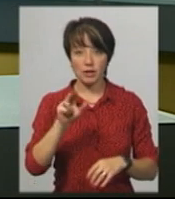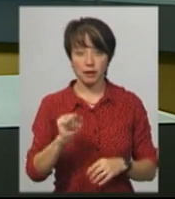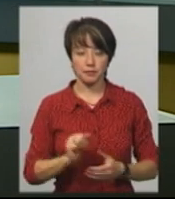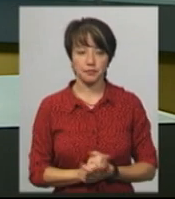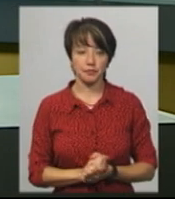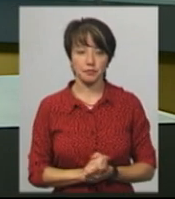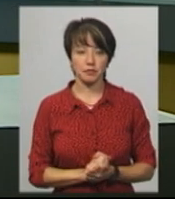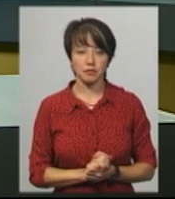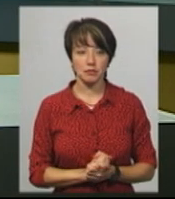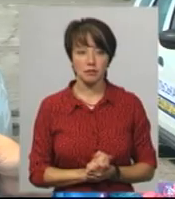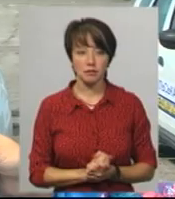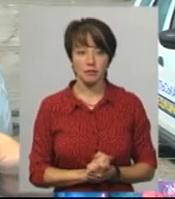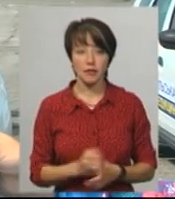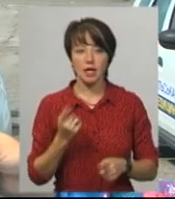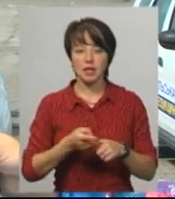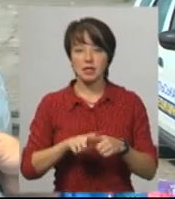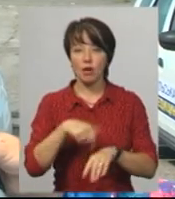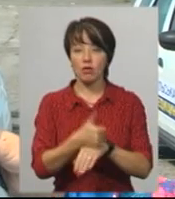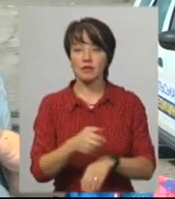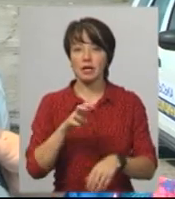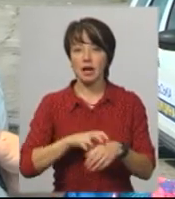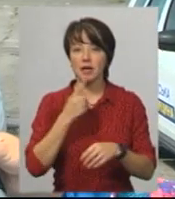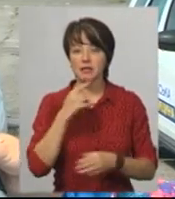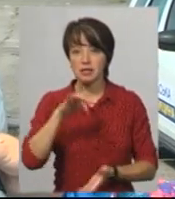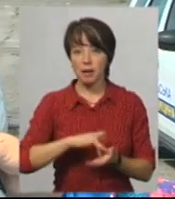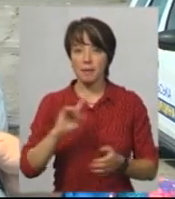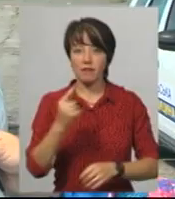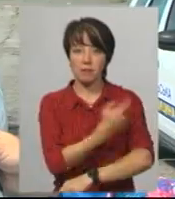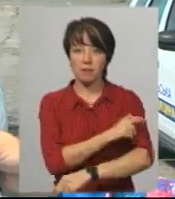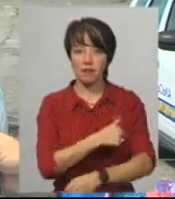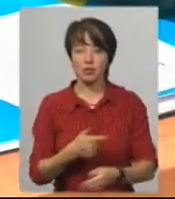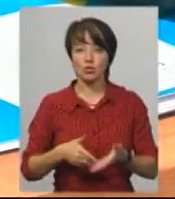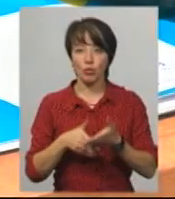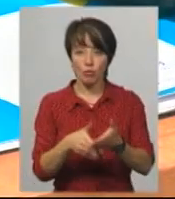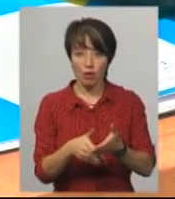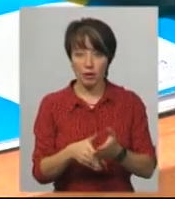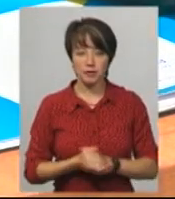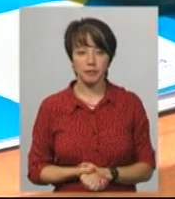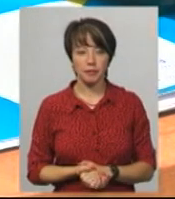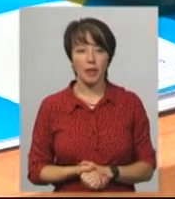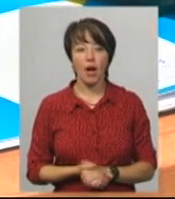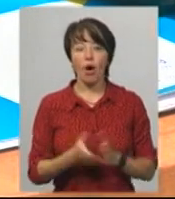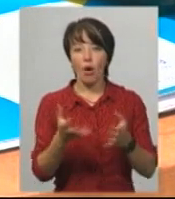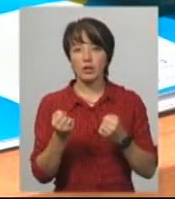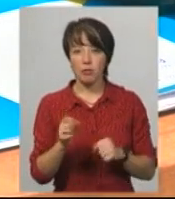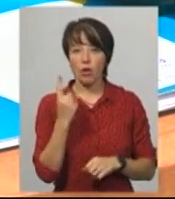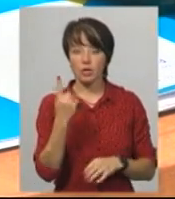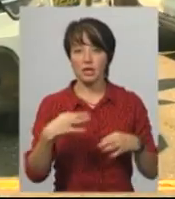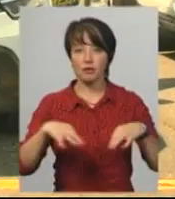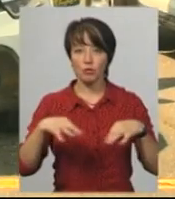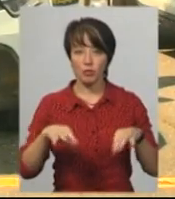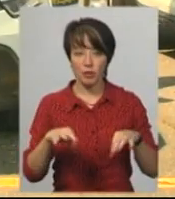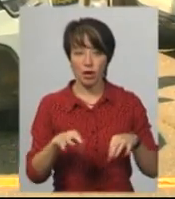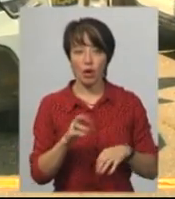Павлишина. Це головний лікар Красилівського центру первинної медико-санітарної допомоги Олег Ватажук. Він отримав один автомобіль